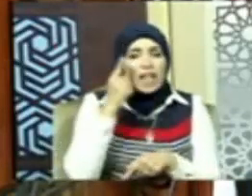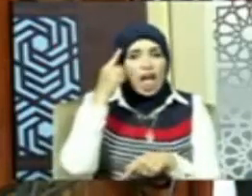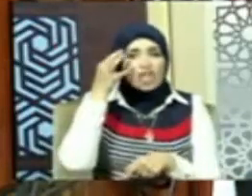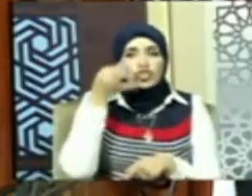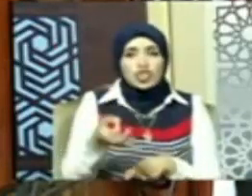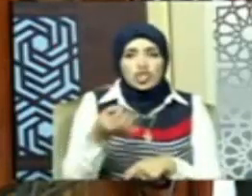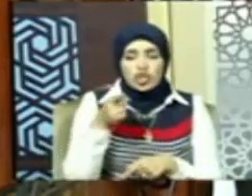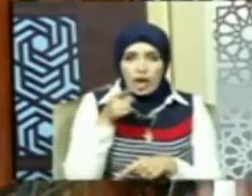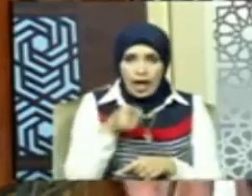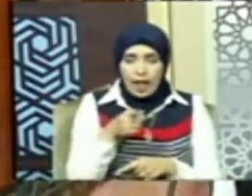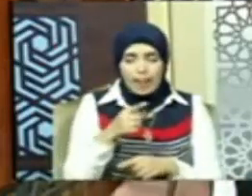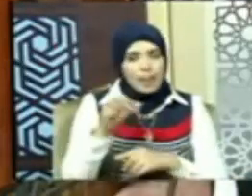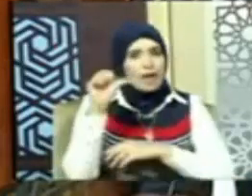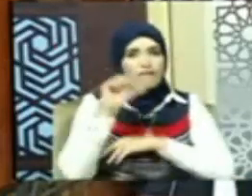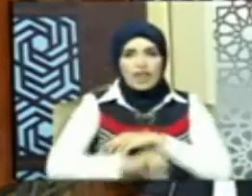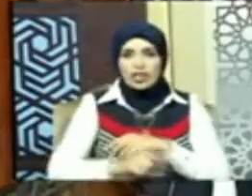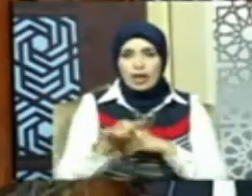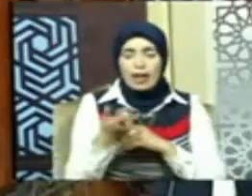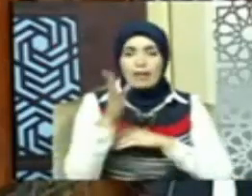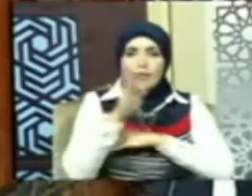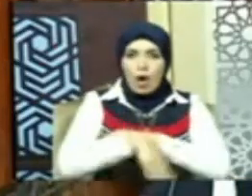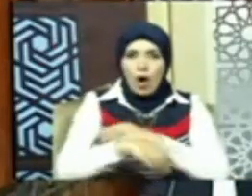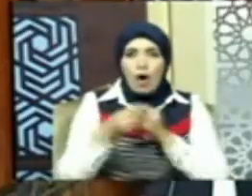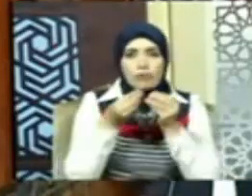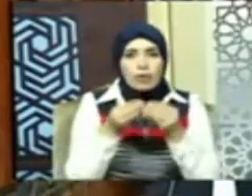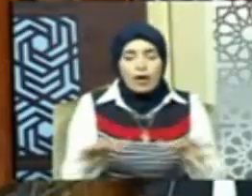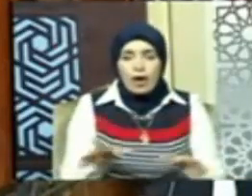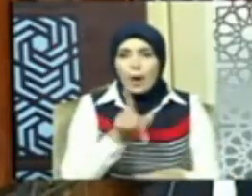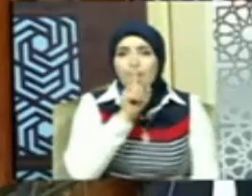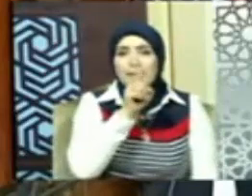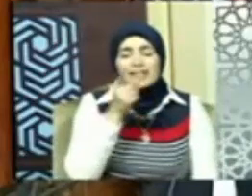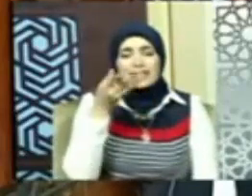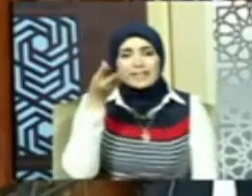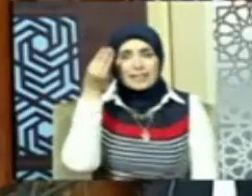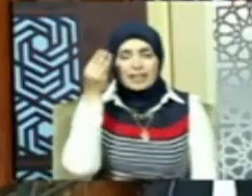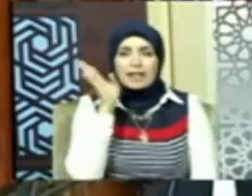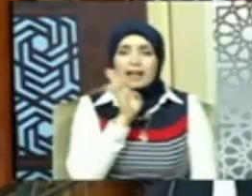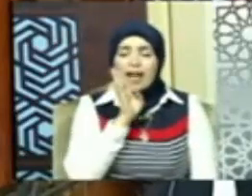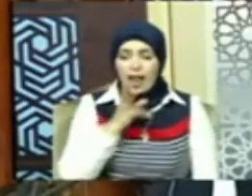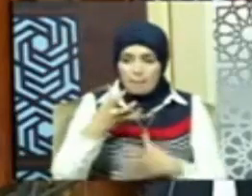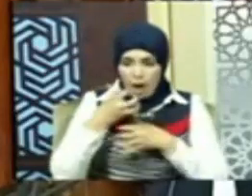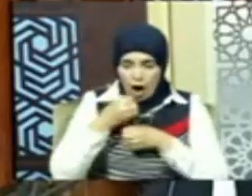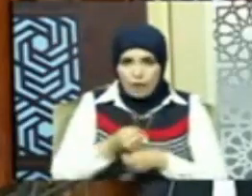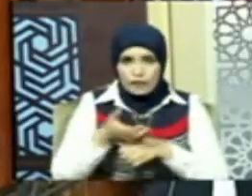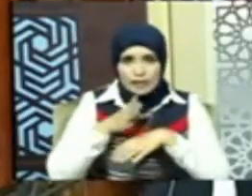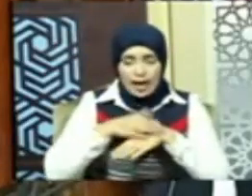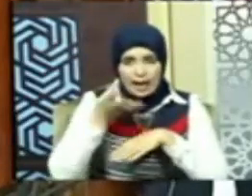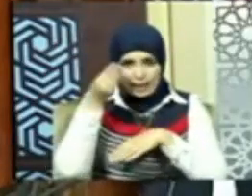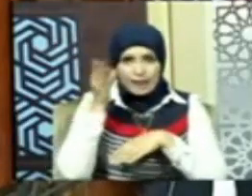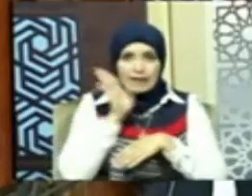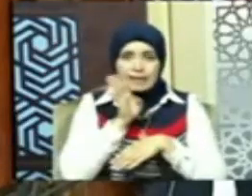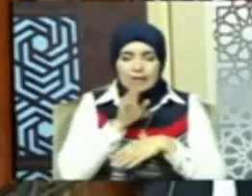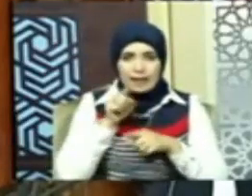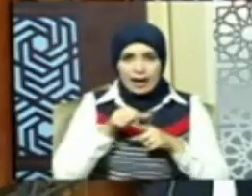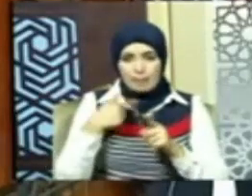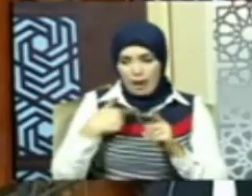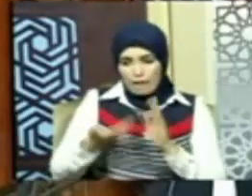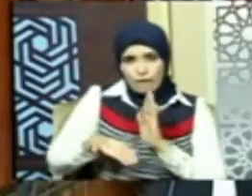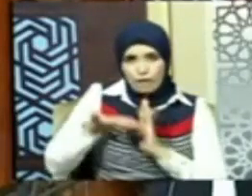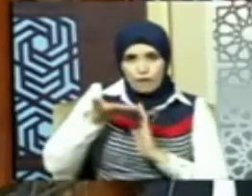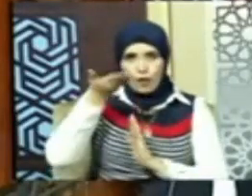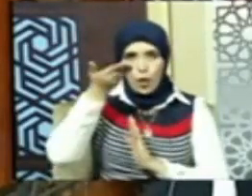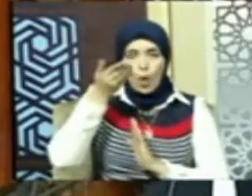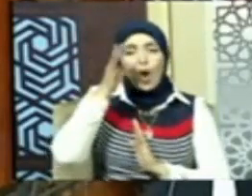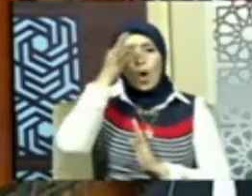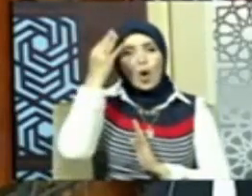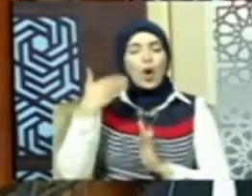كان أحزما، ولو أن أهل العلم صانوه صانهم، ولو عظموه